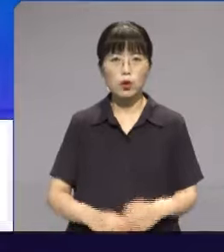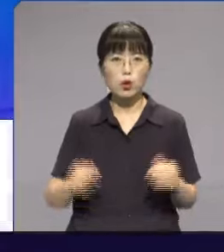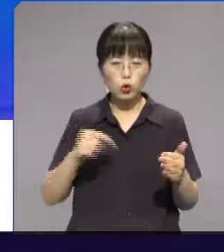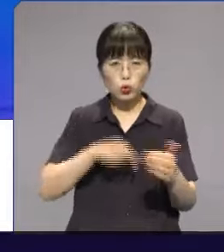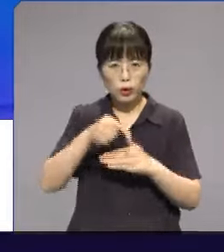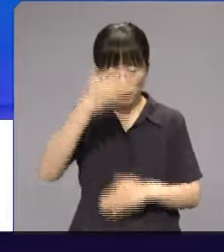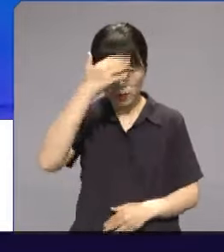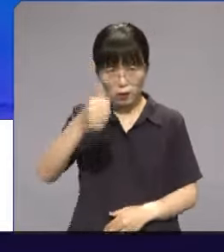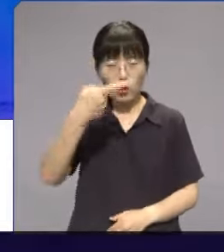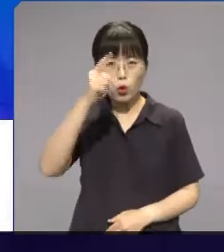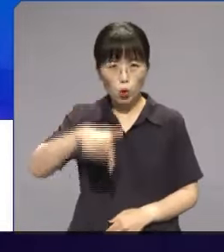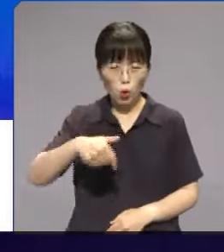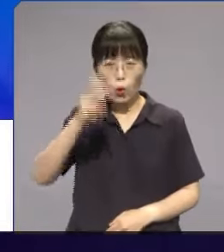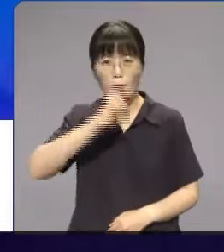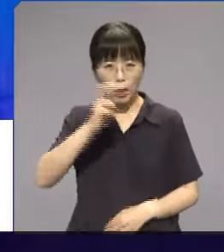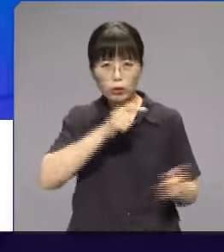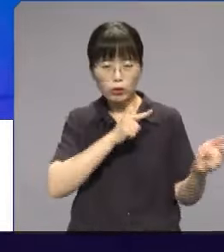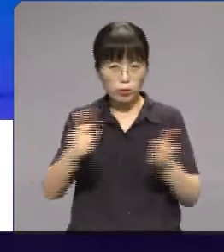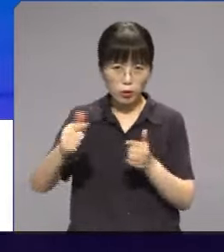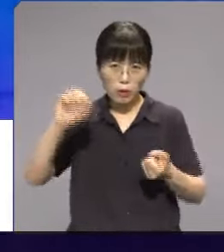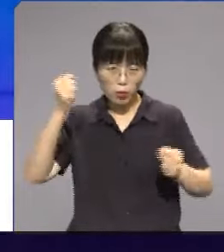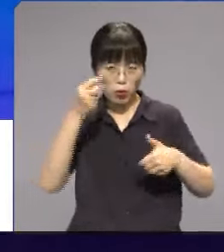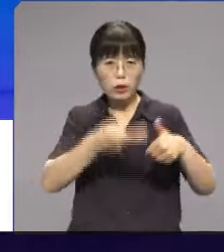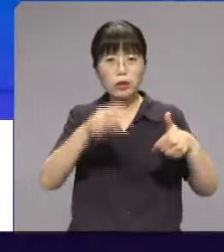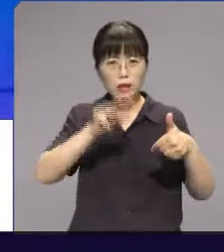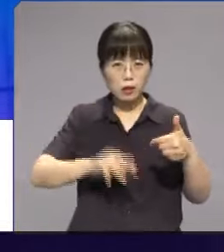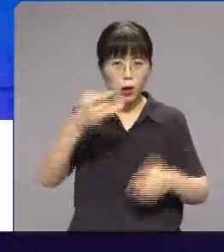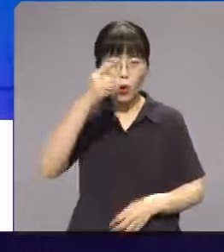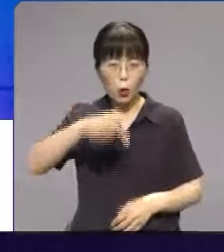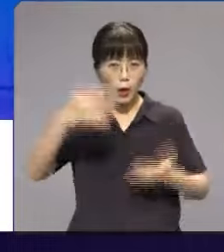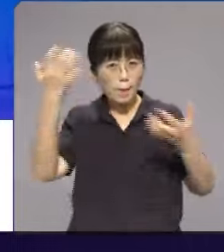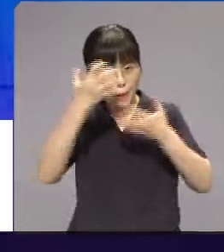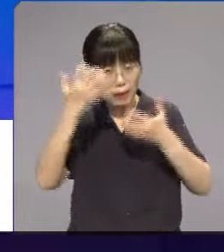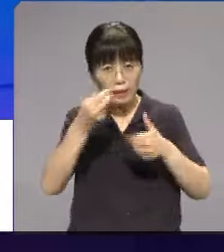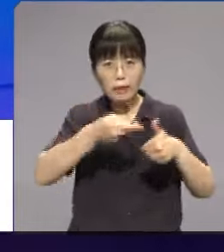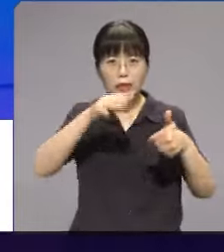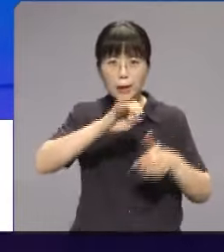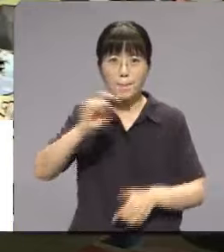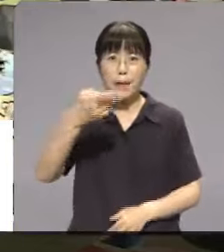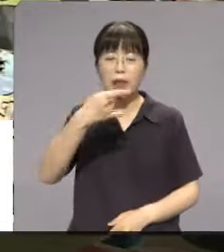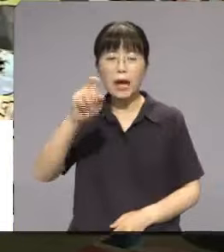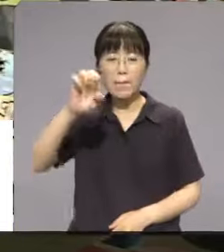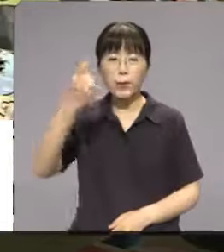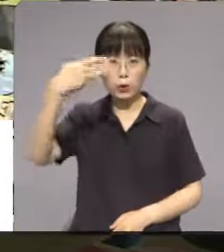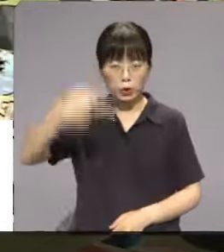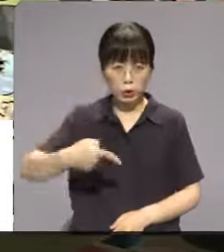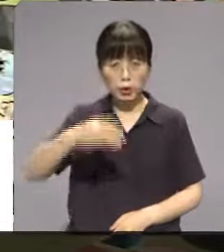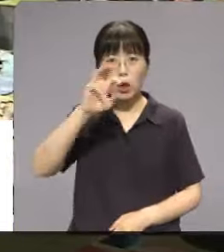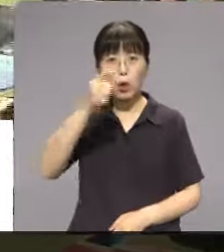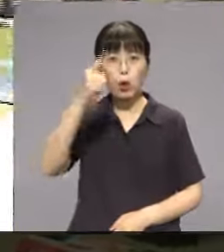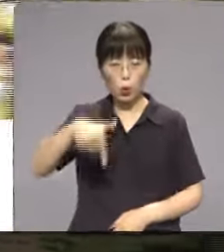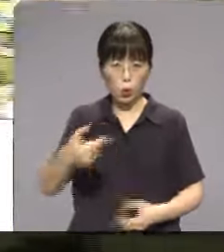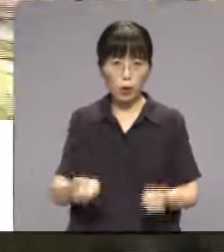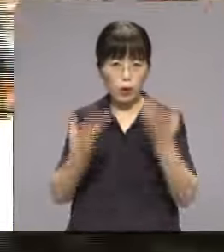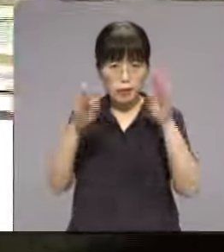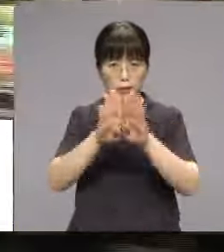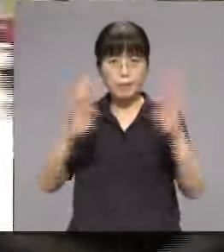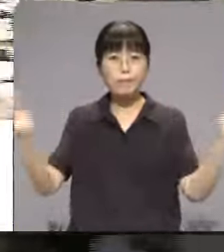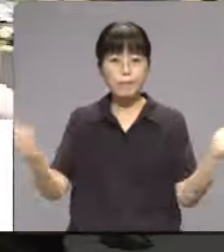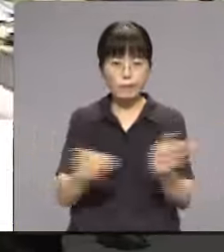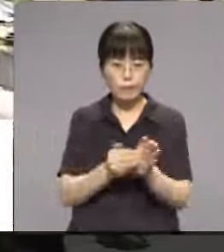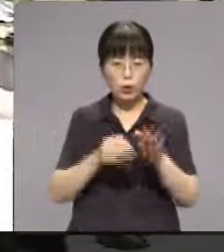국내외 정상급 록 밴드들의 무대로 인천을 록에 빠뜨릴 인천 펜타포트 록 페스티벌이 오늘